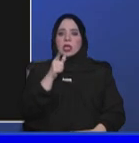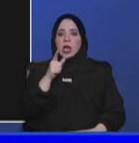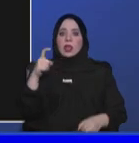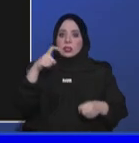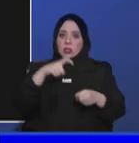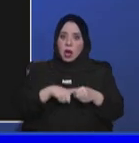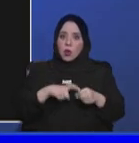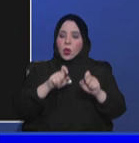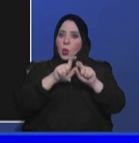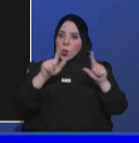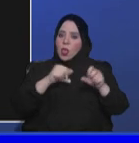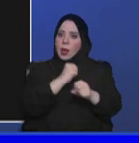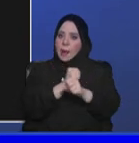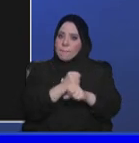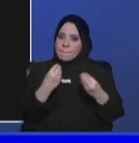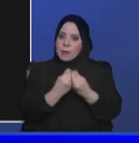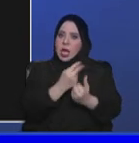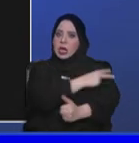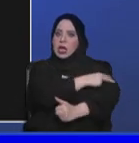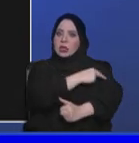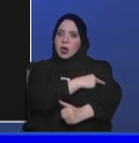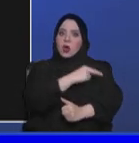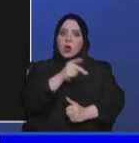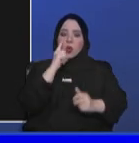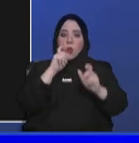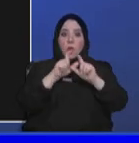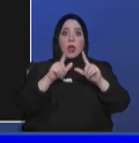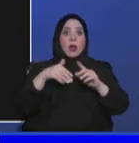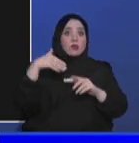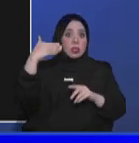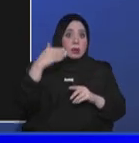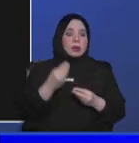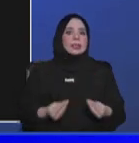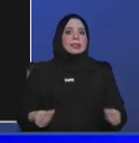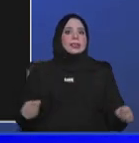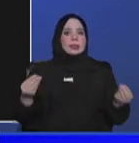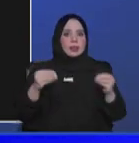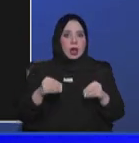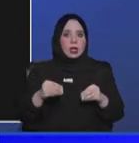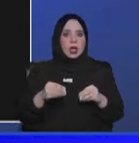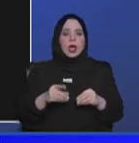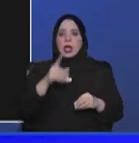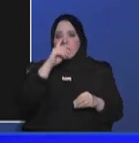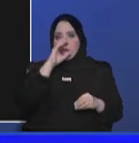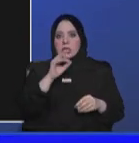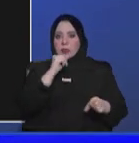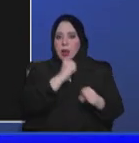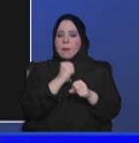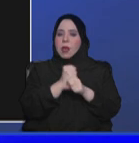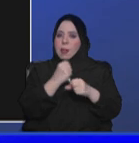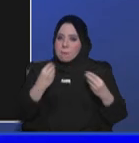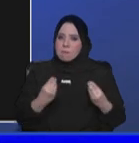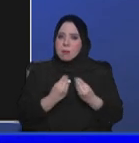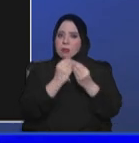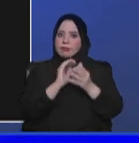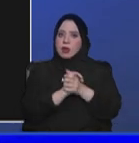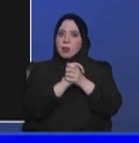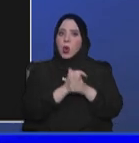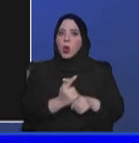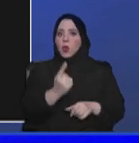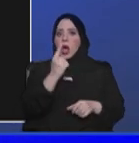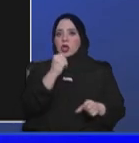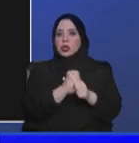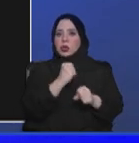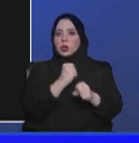سعاده الوزير على التعاون الملموس بين الاعضاء مؤكدا ان المراحل القادمه تتطلب المزيد من التكاتف وتوحيد الجهود